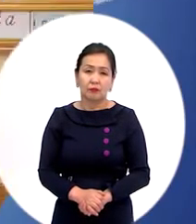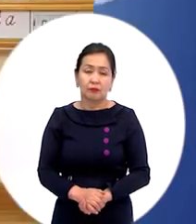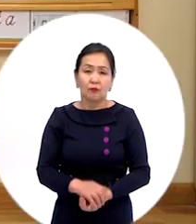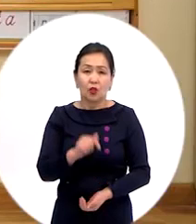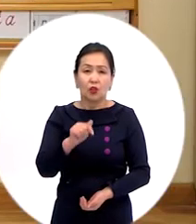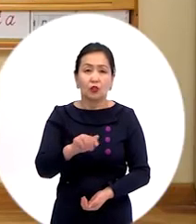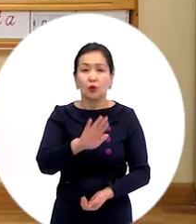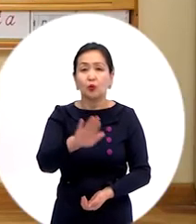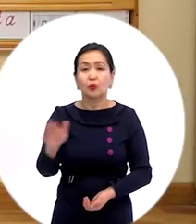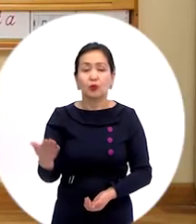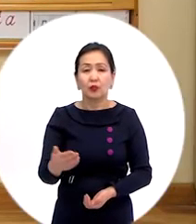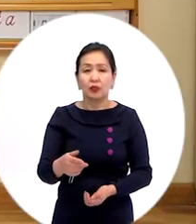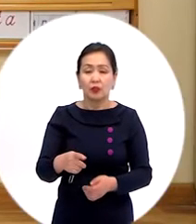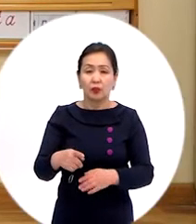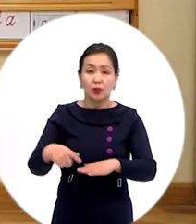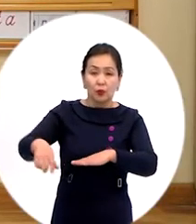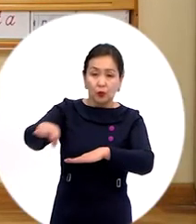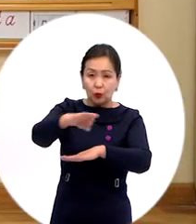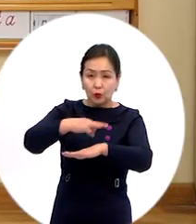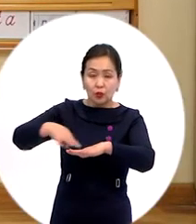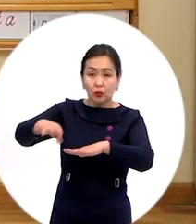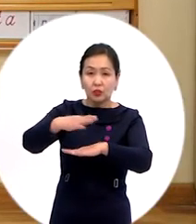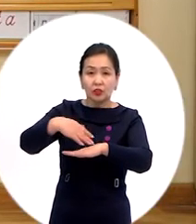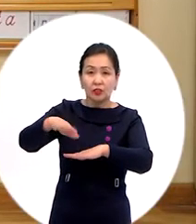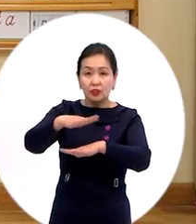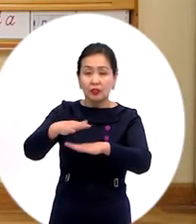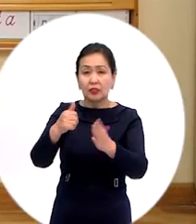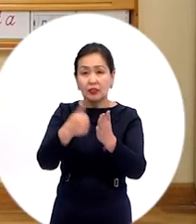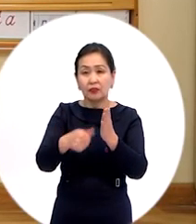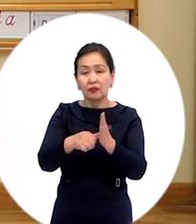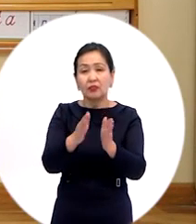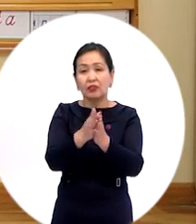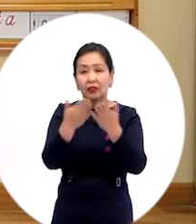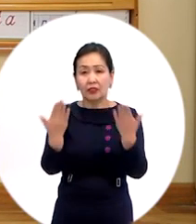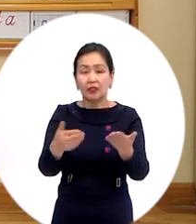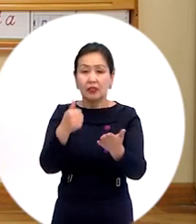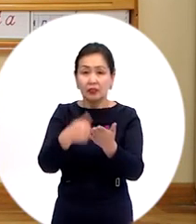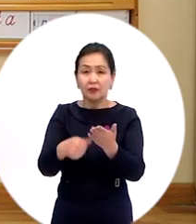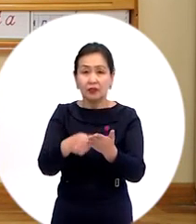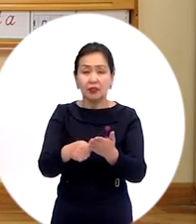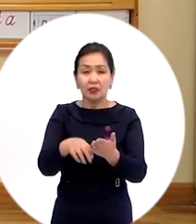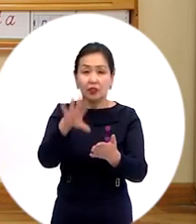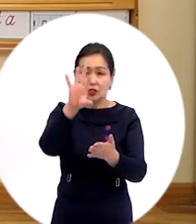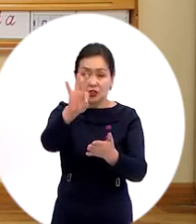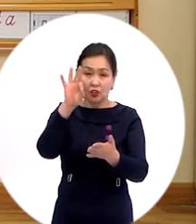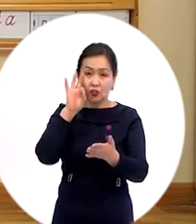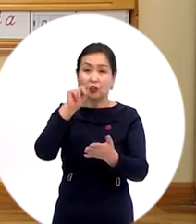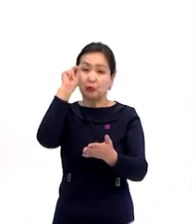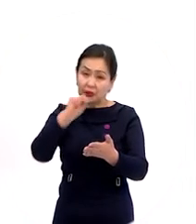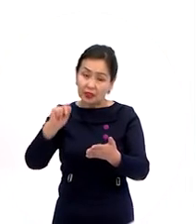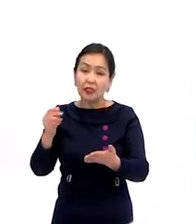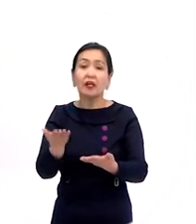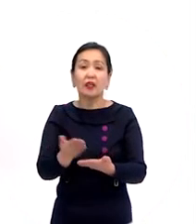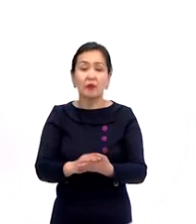За, одоо хүүхдүүдээ хүн орчны хичээлийн дэвтрээ нээгээрэй. Дэвтэртээ сонгоод